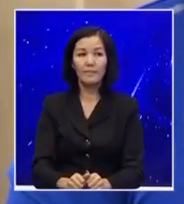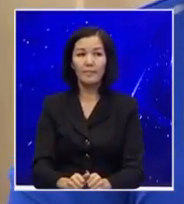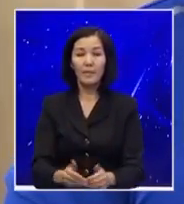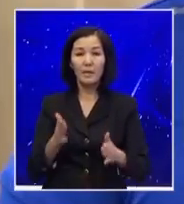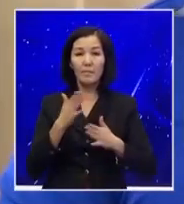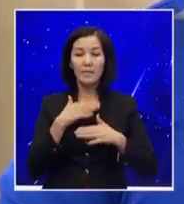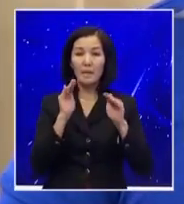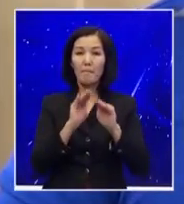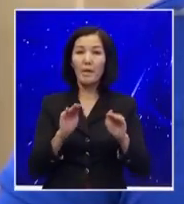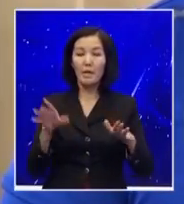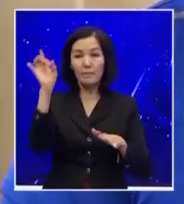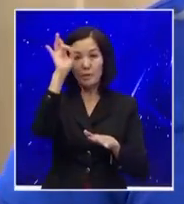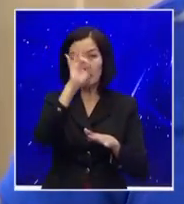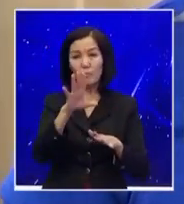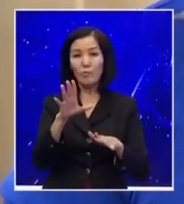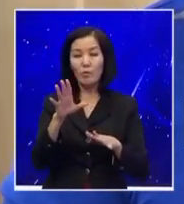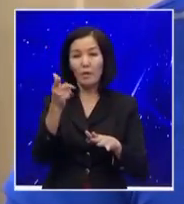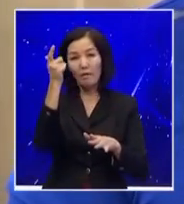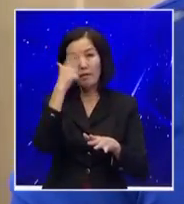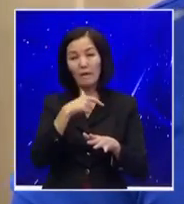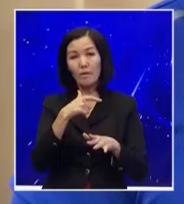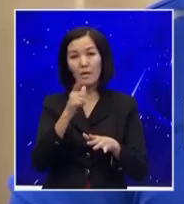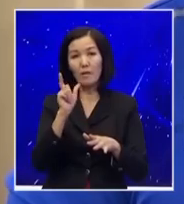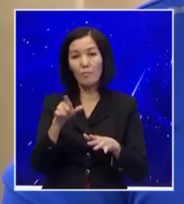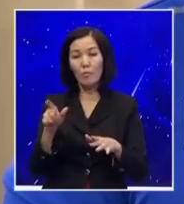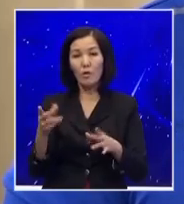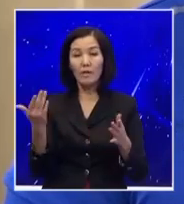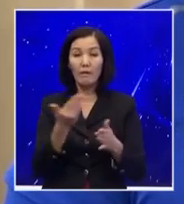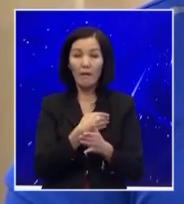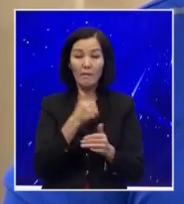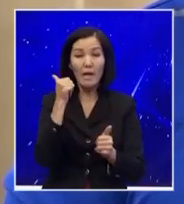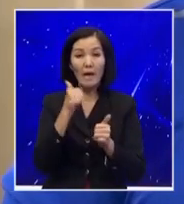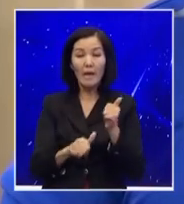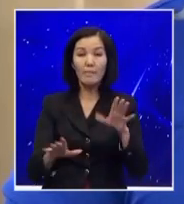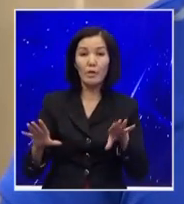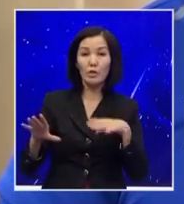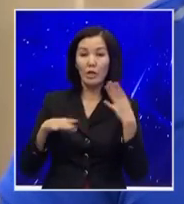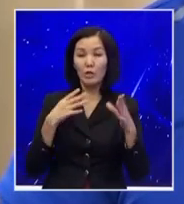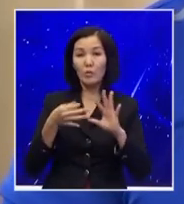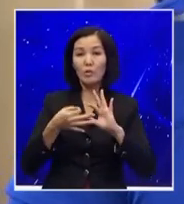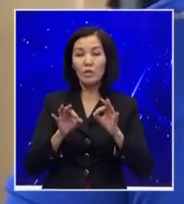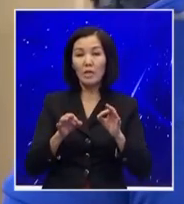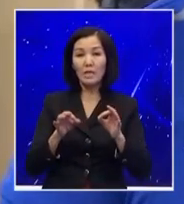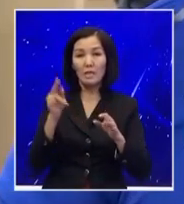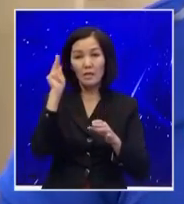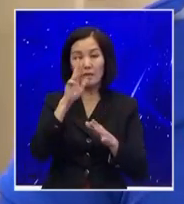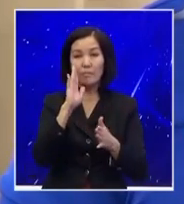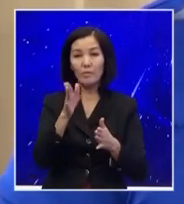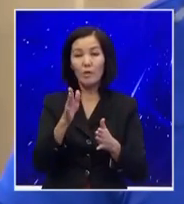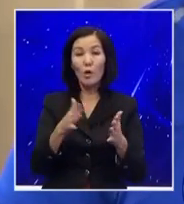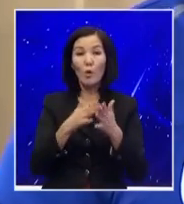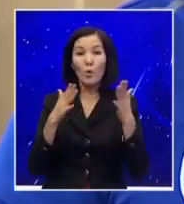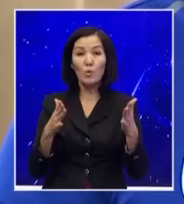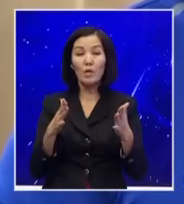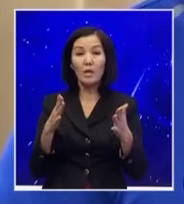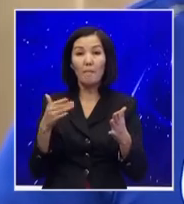Біздің шәкірттеріміз чемпион, әрі тәрбиелі адам болғанын қалаймыз. Сол үшін әрбір жаттығуда жақсы іс жасаудың үлкен пайдасы бар екендігін